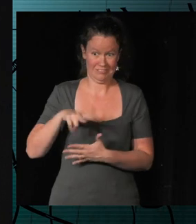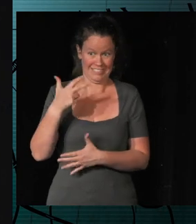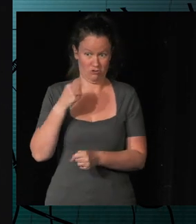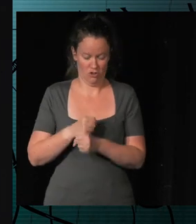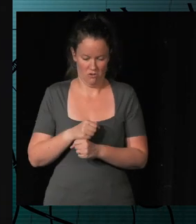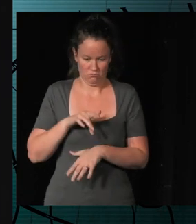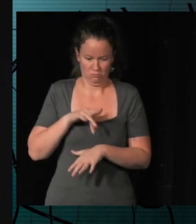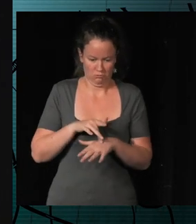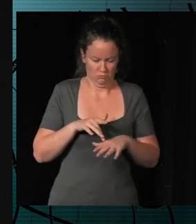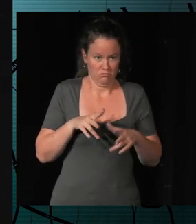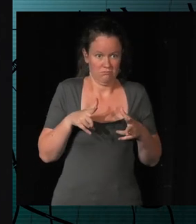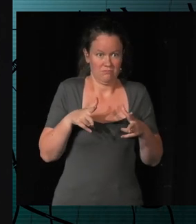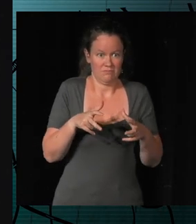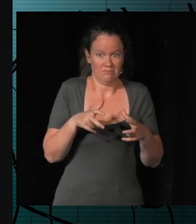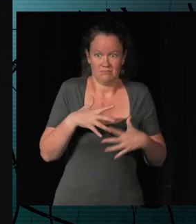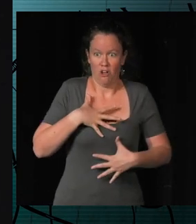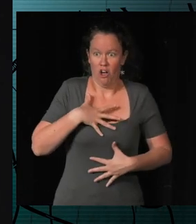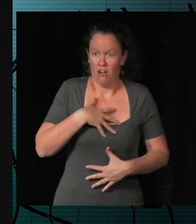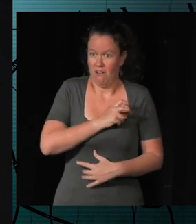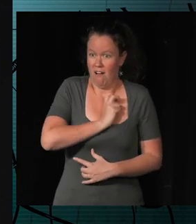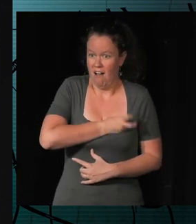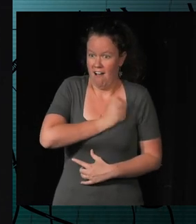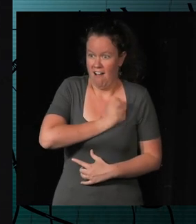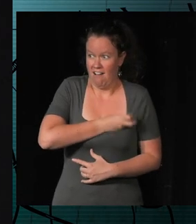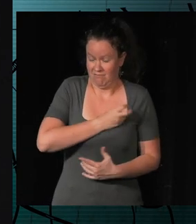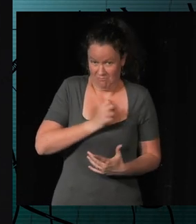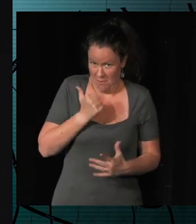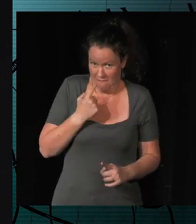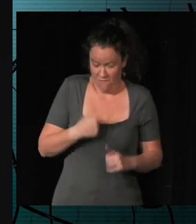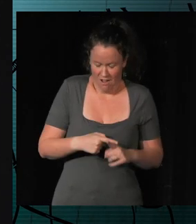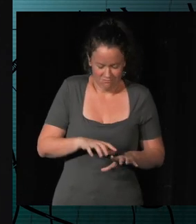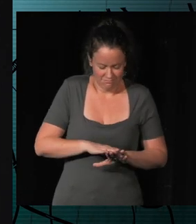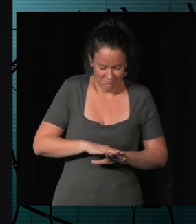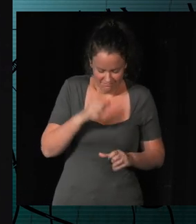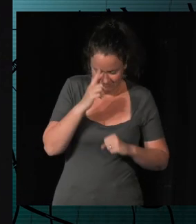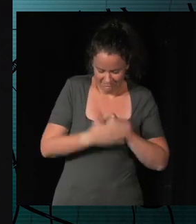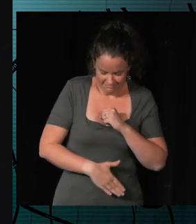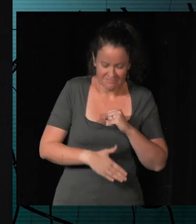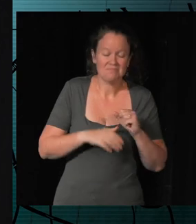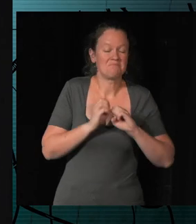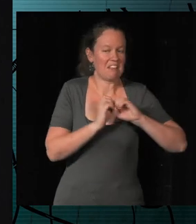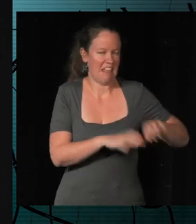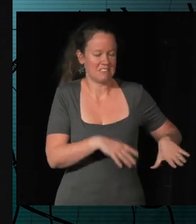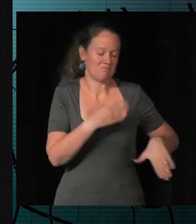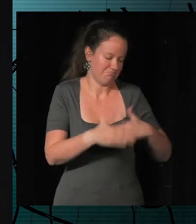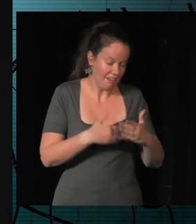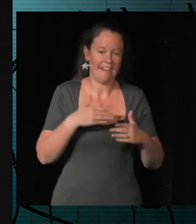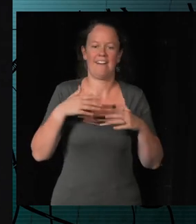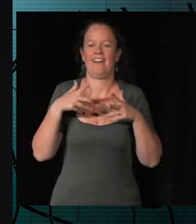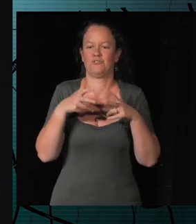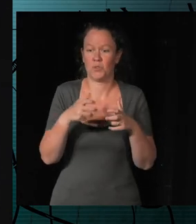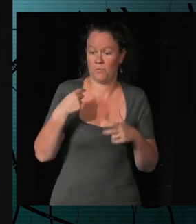comme comme jamais dans ma vie ce qui fait que j'ai laissé ça de côté donc j'ai ensuite découvert C lentille avec le 2 donc le premier que j'ai entièrement fait c'est le